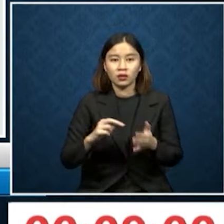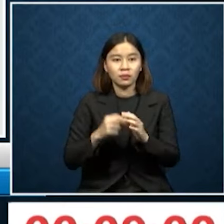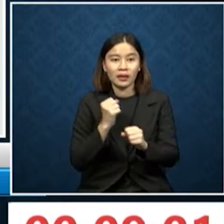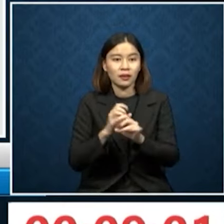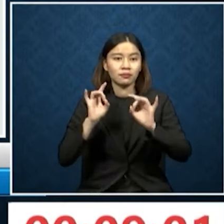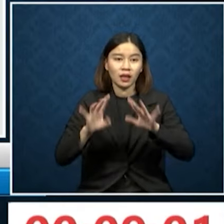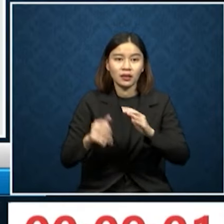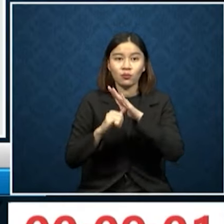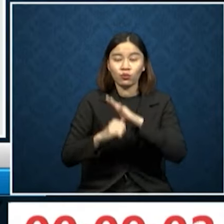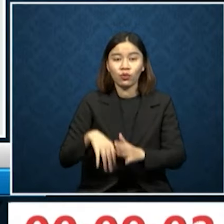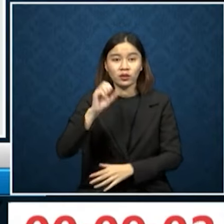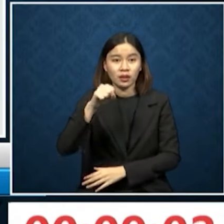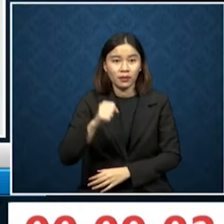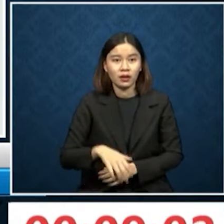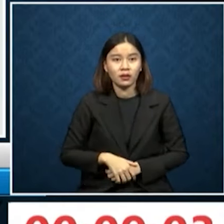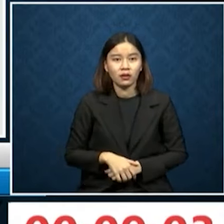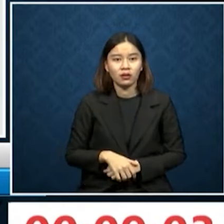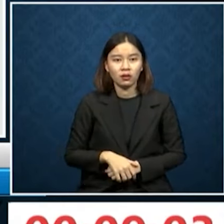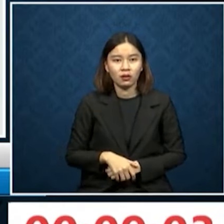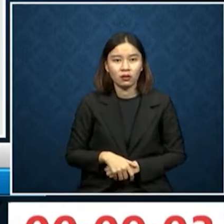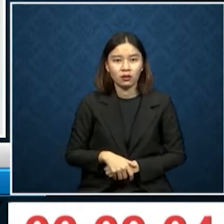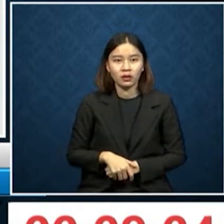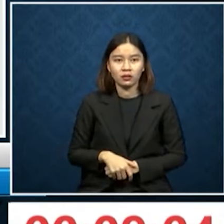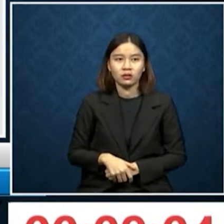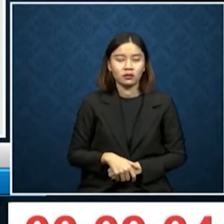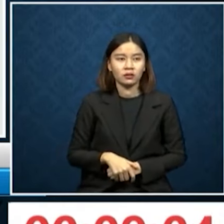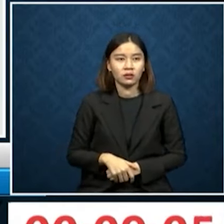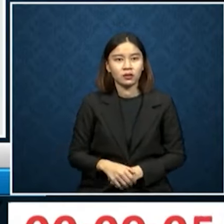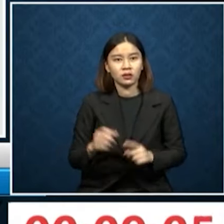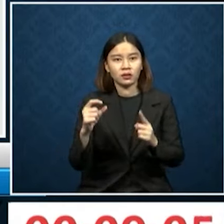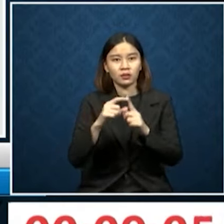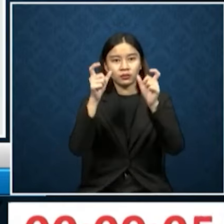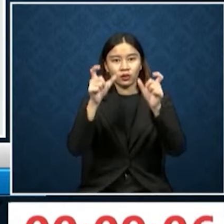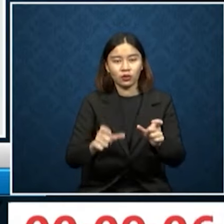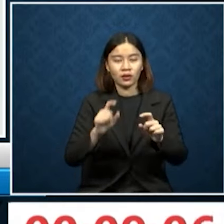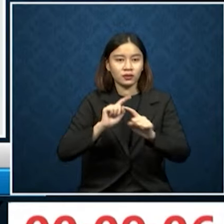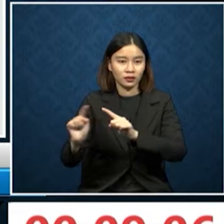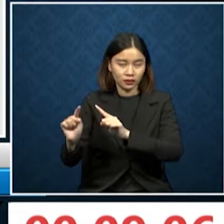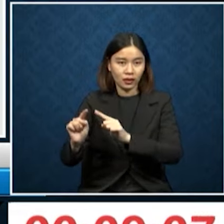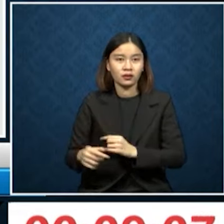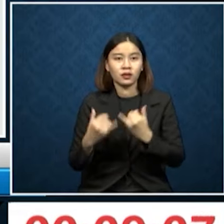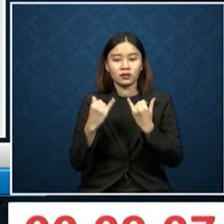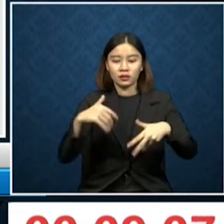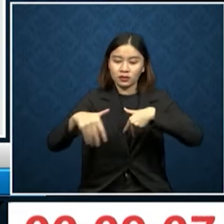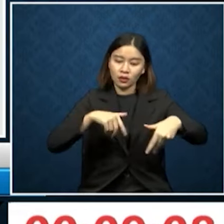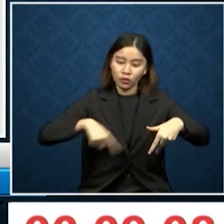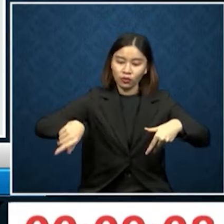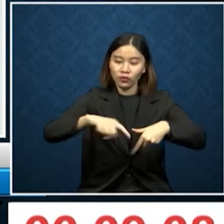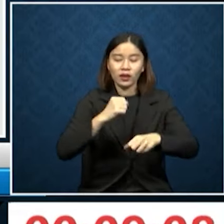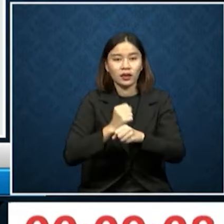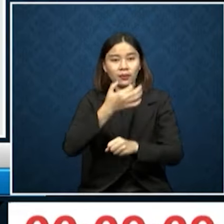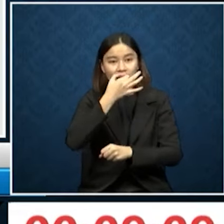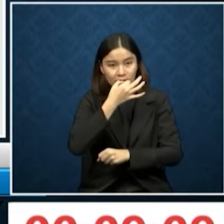ไม่เมื่อโจรนั่งธรรมาสนักปราชญ์ต้องประนมกรเมื่อเป็นเช่นนี้แล้วชาวบ้านที่ทำมาหากิน